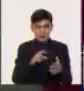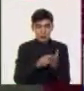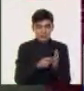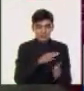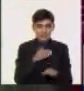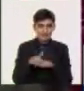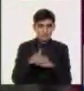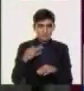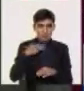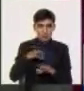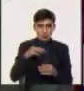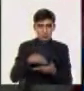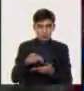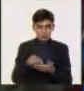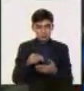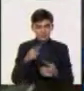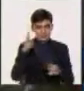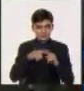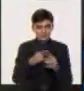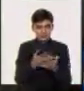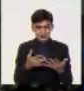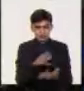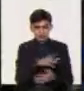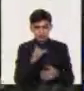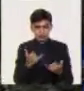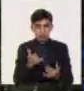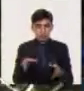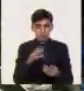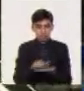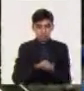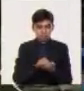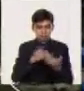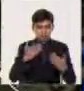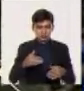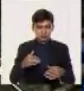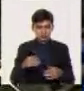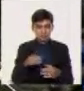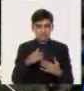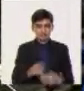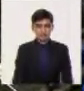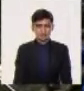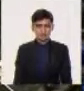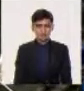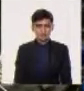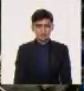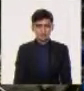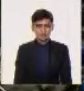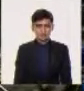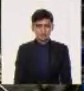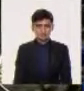кредит закупили множество бытовой техники, которая сейчас больше похожа на груду металлолома.